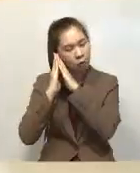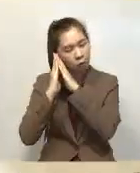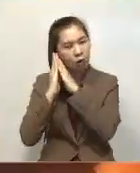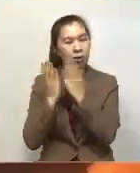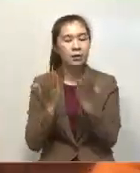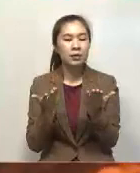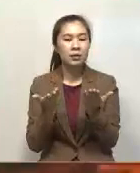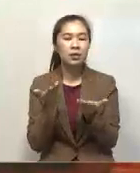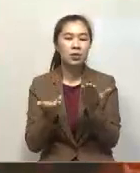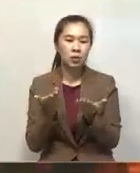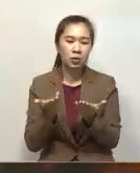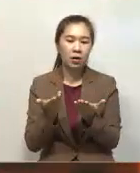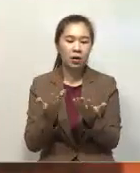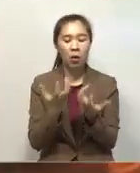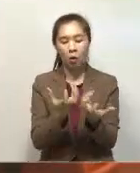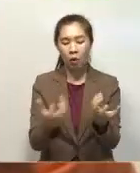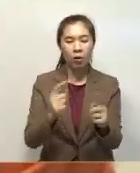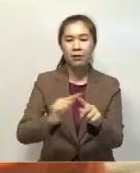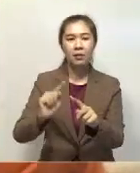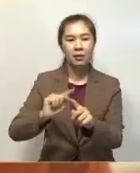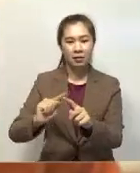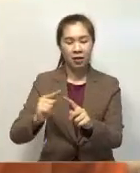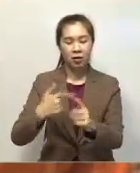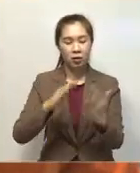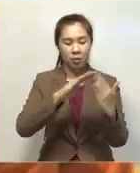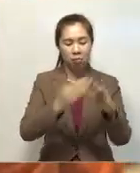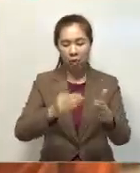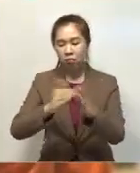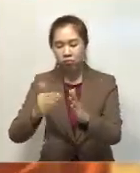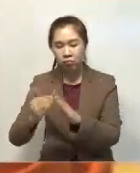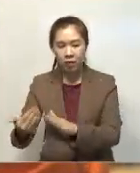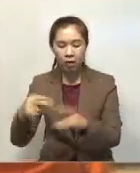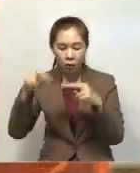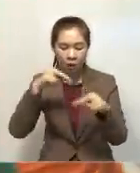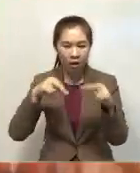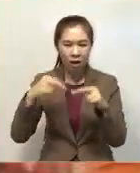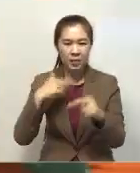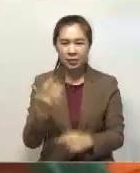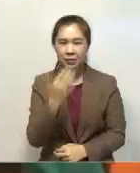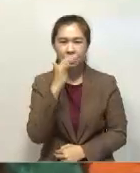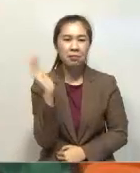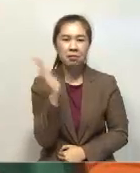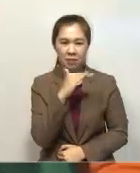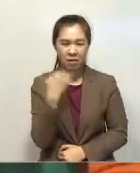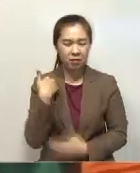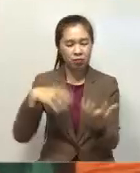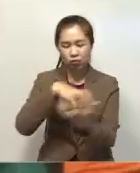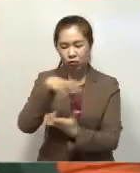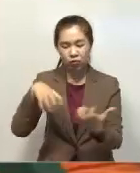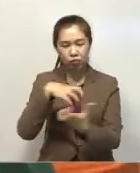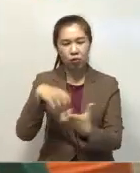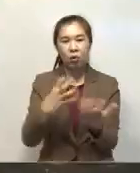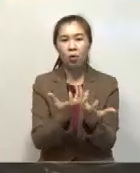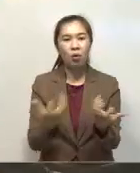หรือว่าพื้นที่หรือว่าทรัพย์สินอื่นๆค่ะจากซากปรักหักพังซึ่งก็มีกลิ่นเหม็นที่ปะปนม